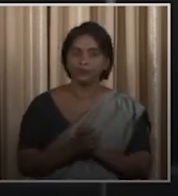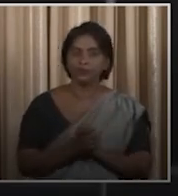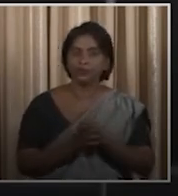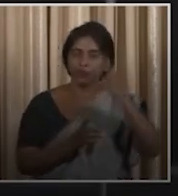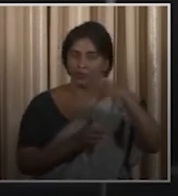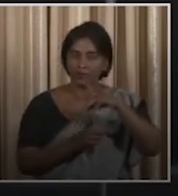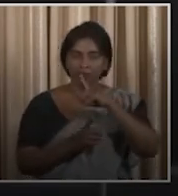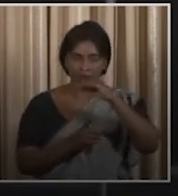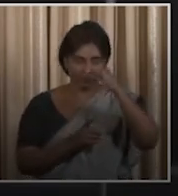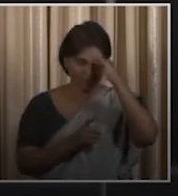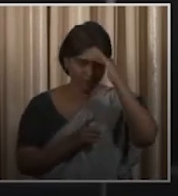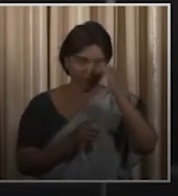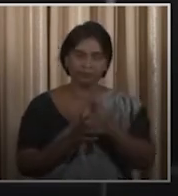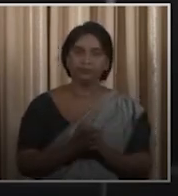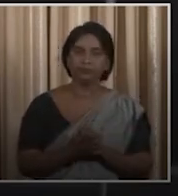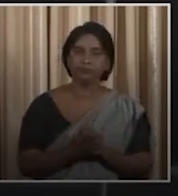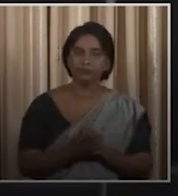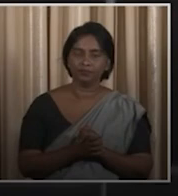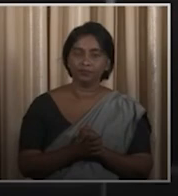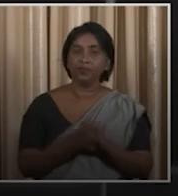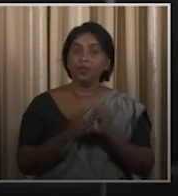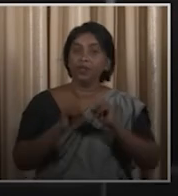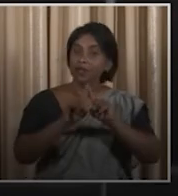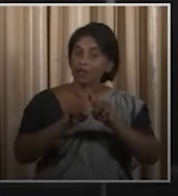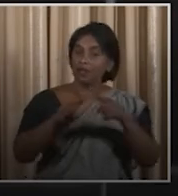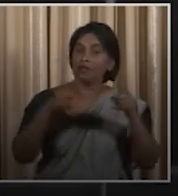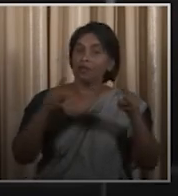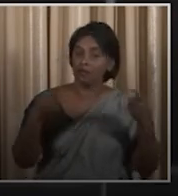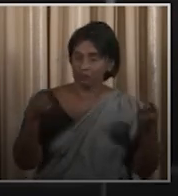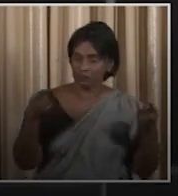නියෝජ්‍ය කතානායකතුමනි අනිකුත්